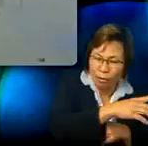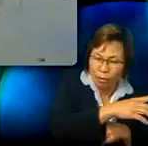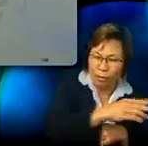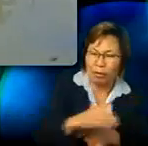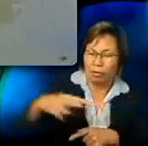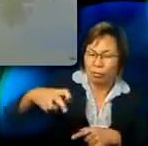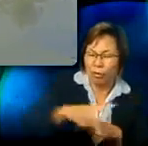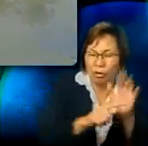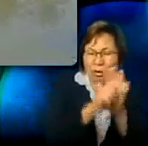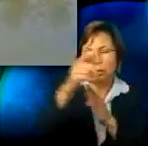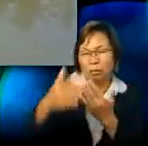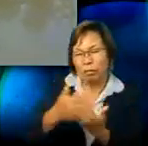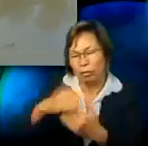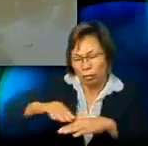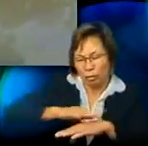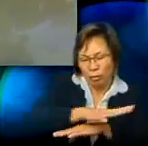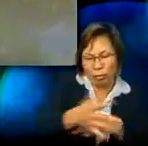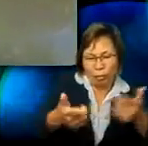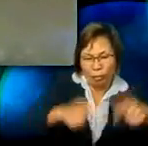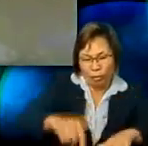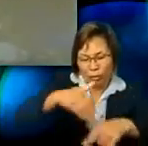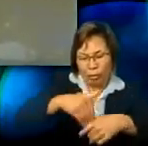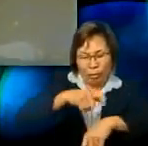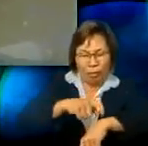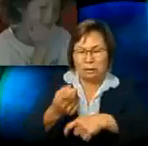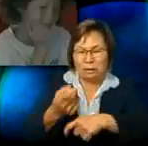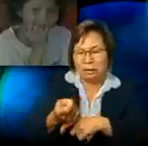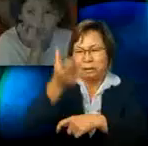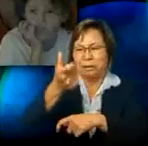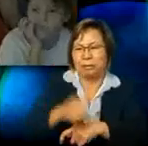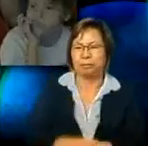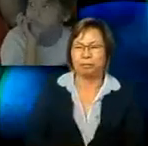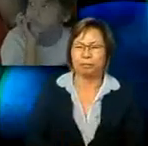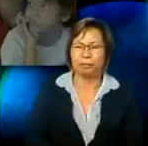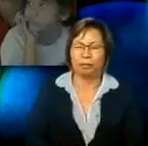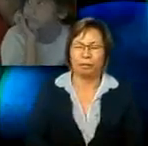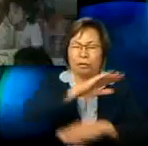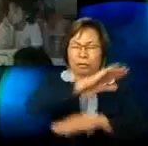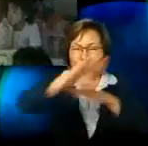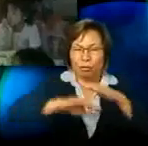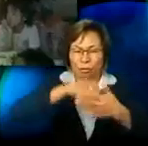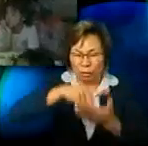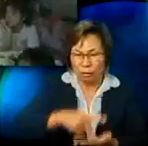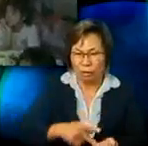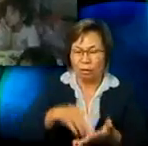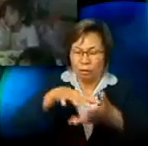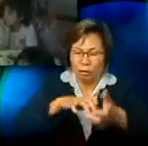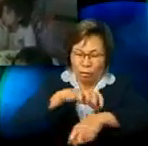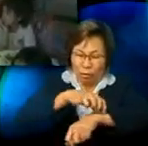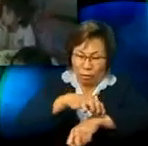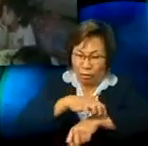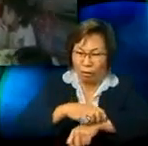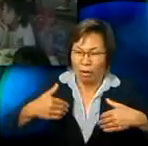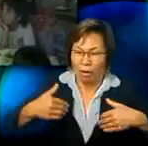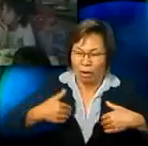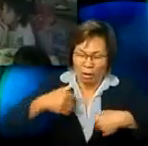dan virus yang tinggi, memudahkan jangkitan berlaku dalam masa yang singkat. Kesemua kesan-kesan bencana alam